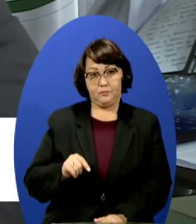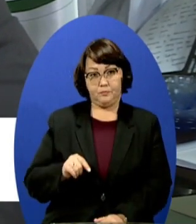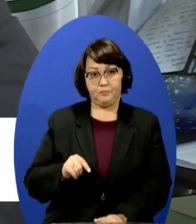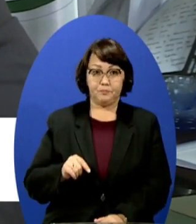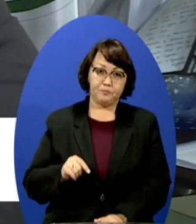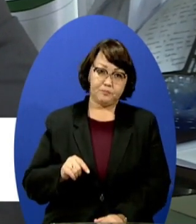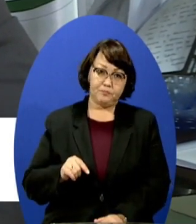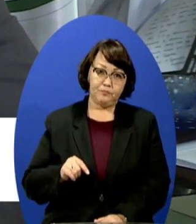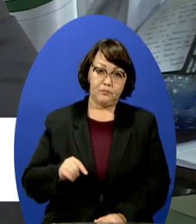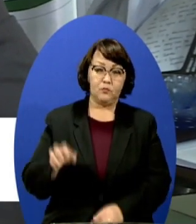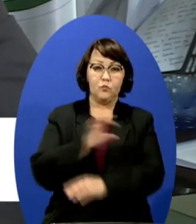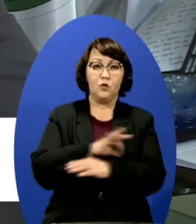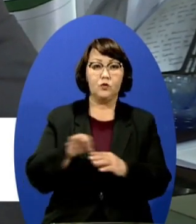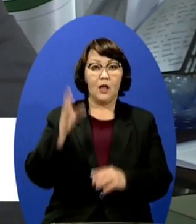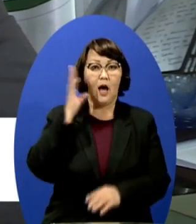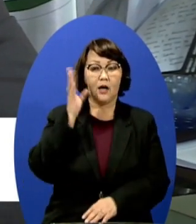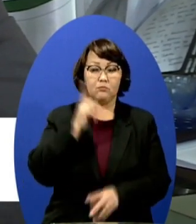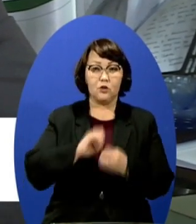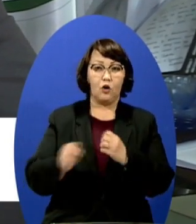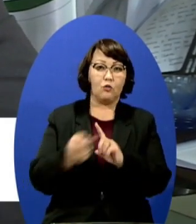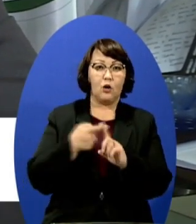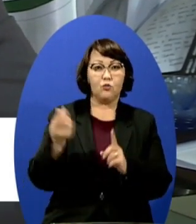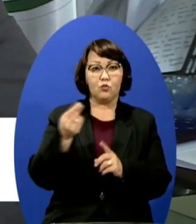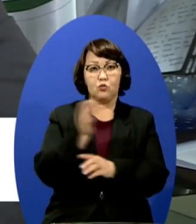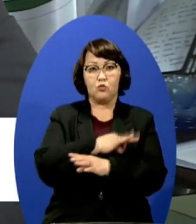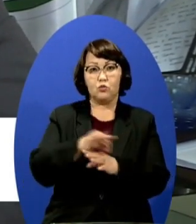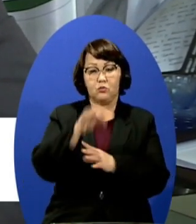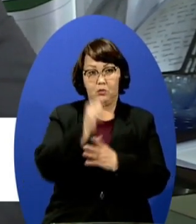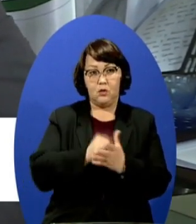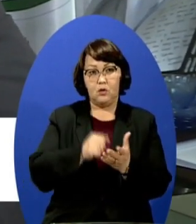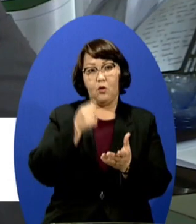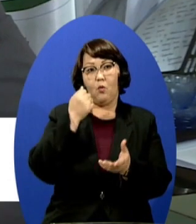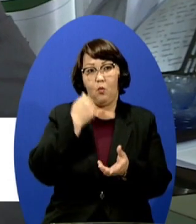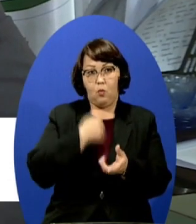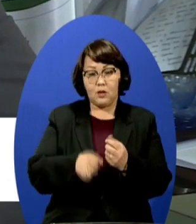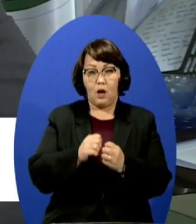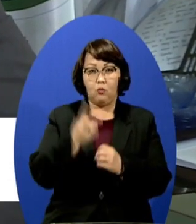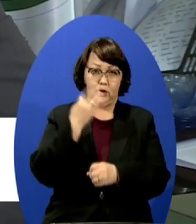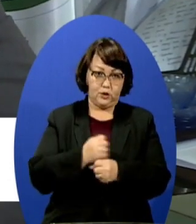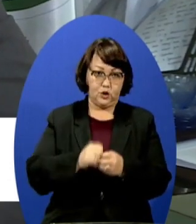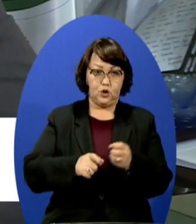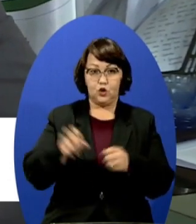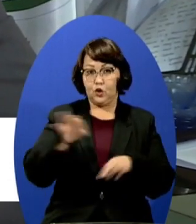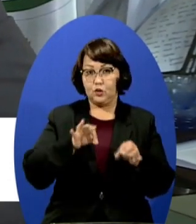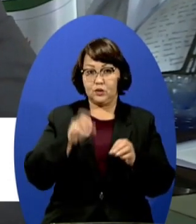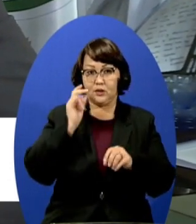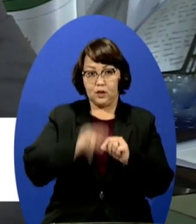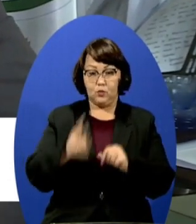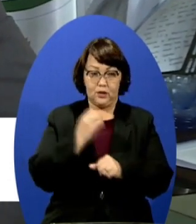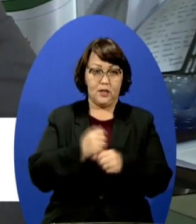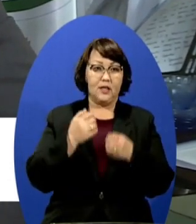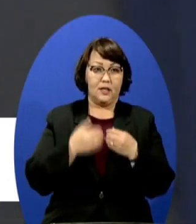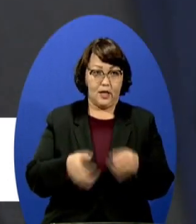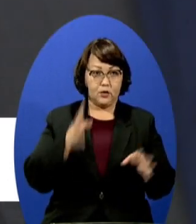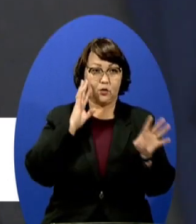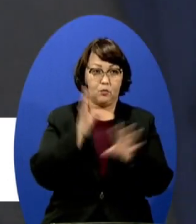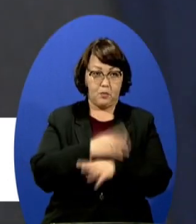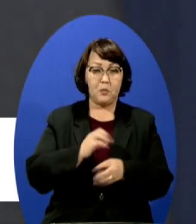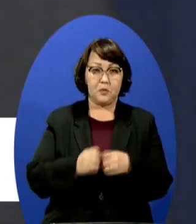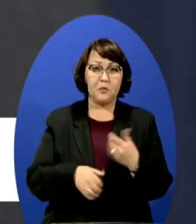төсөл арга хэмжээтэй холбоот болон одоо зур төсөл нь батлагдаад худалдаа авах ажиллагаа зохион байгуулан гүйцэтгэл сонгон шалгах ажил нийлтийгээр зохион тэмдэгт зарлагддаг гэж